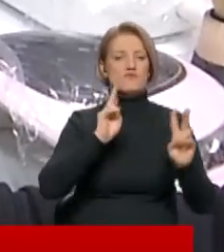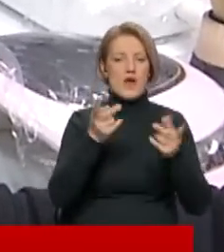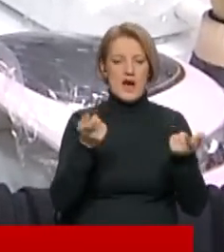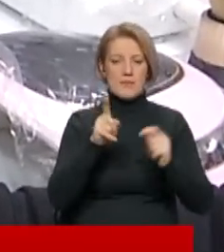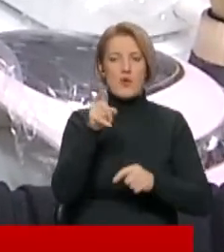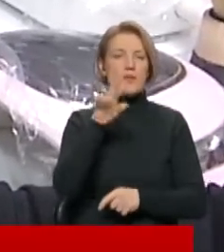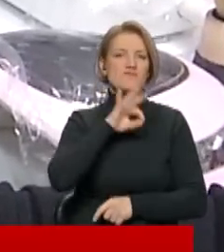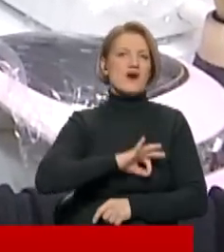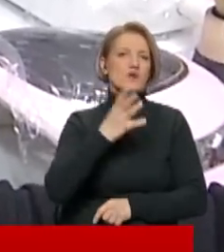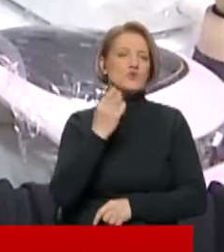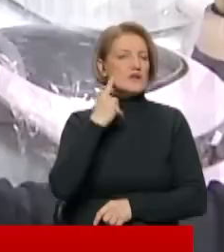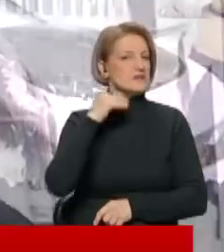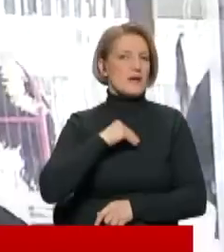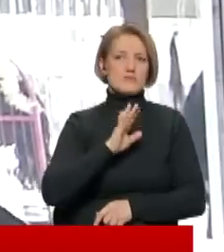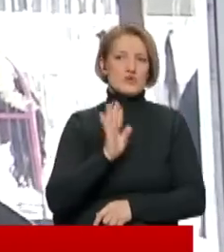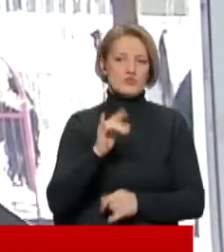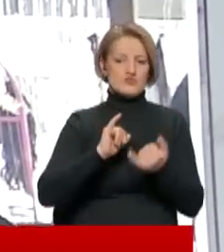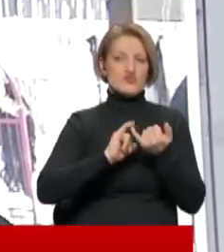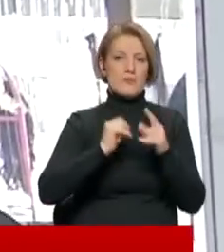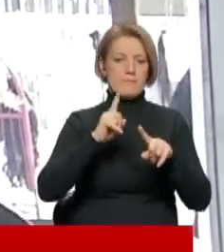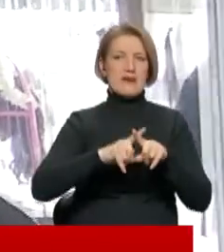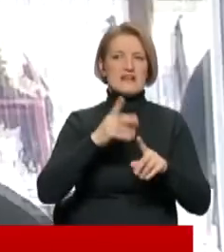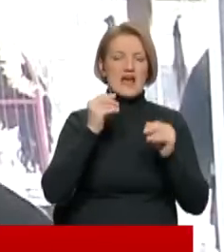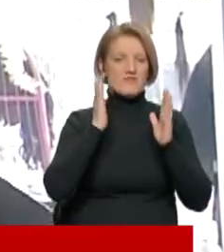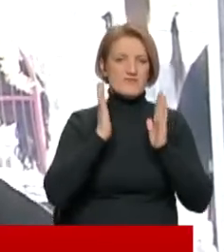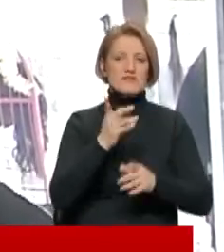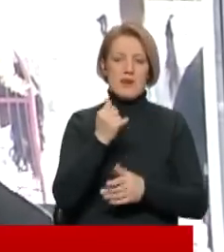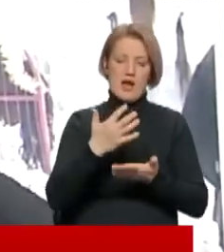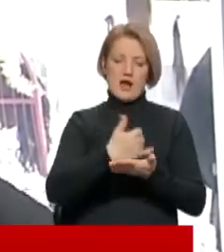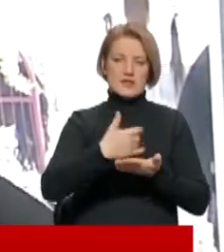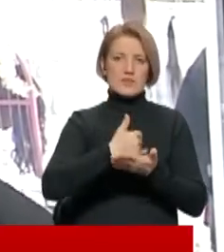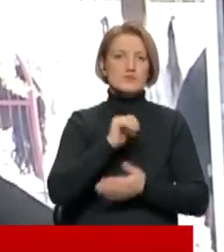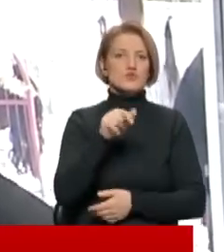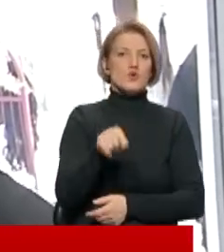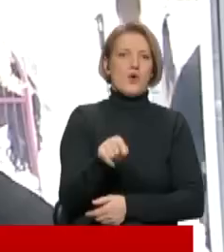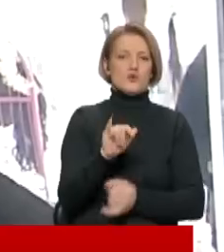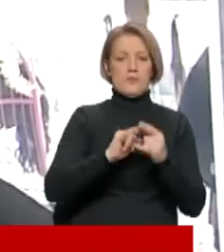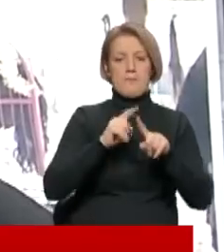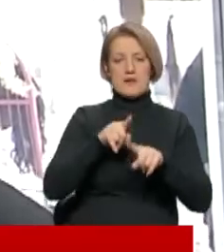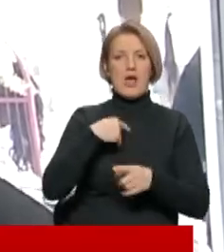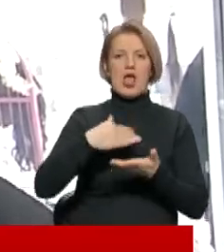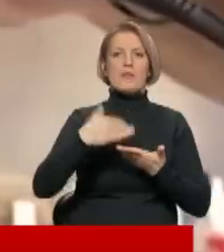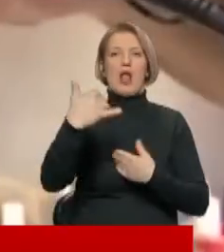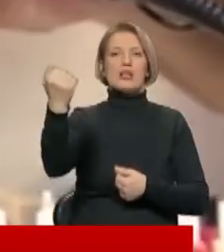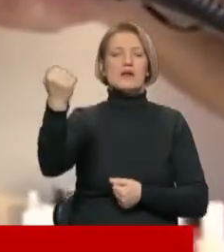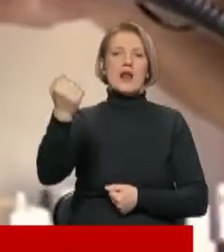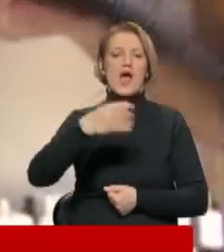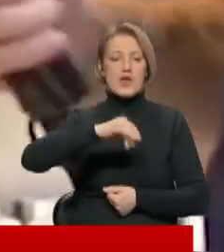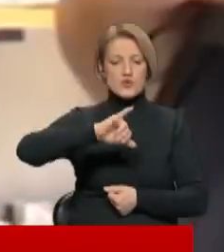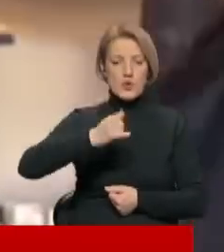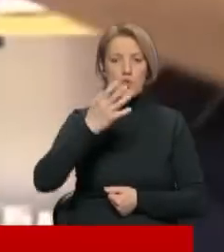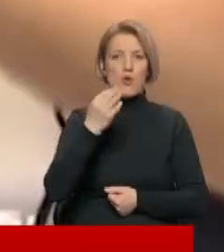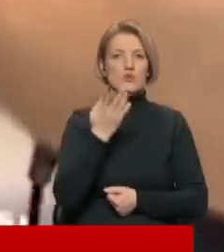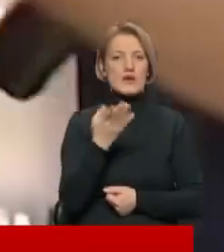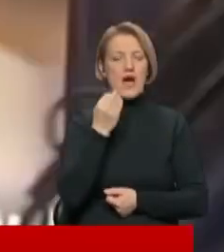onları bir fayda sağlayacağını zannetmiyorum cumartesi pazar bizim en çok para kazandığımız gün onu da elimizden aldılar yani